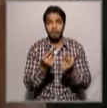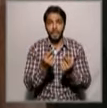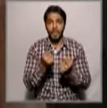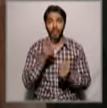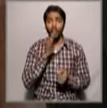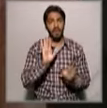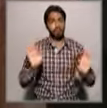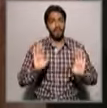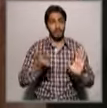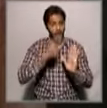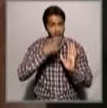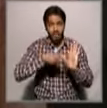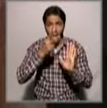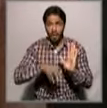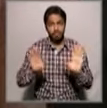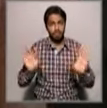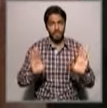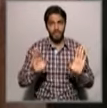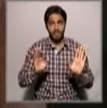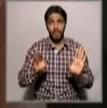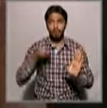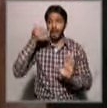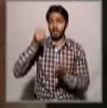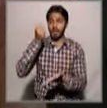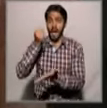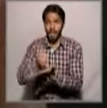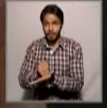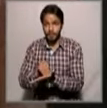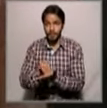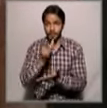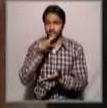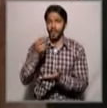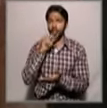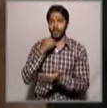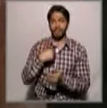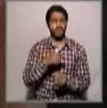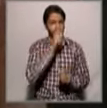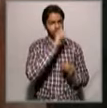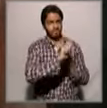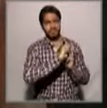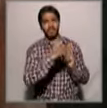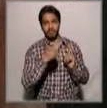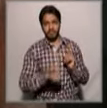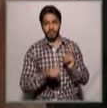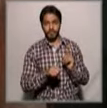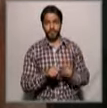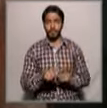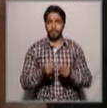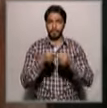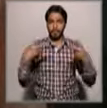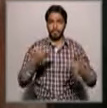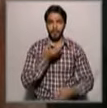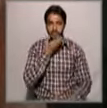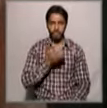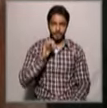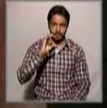بالارض. تمام. فبعد ما خدمناها بيقول لك لا احنا كده، انتوا كده ظلمتونا. طيب الشيخ هيجاوب الحاجه، عايزين يسيبوها